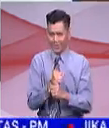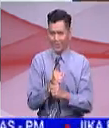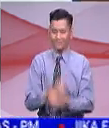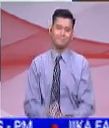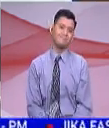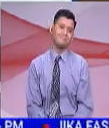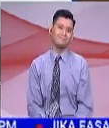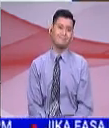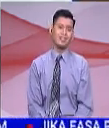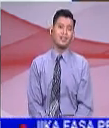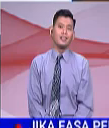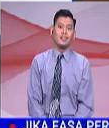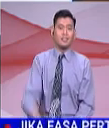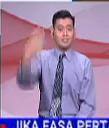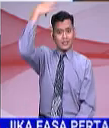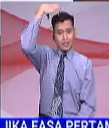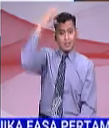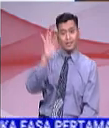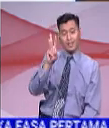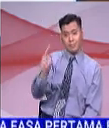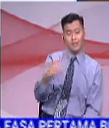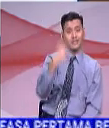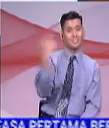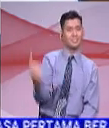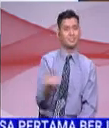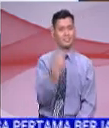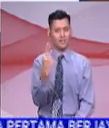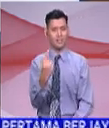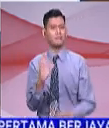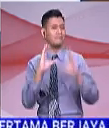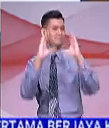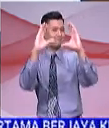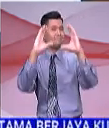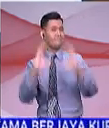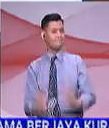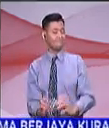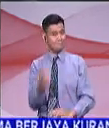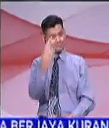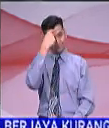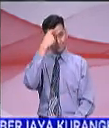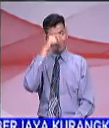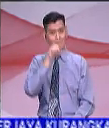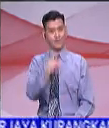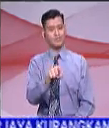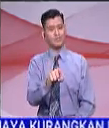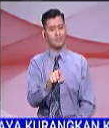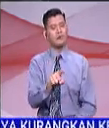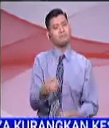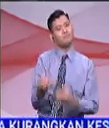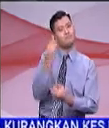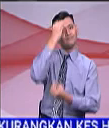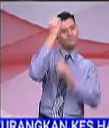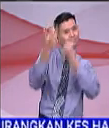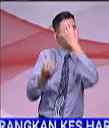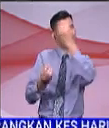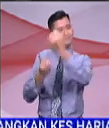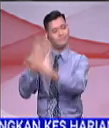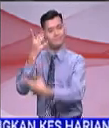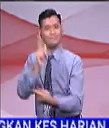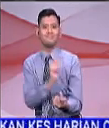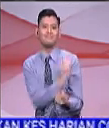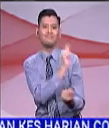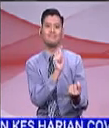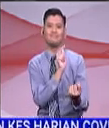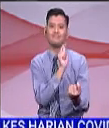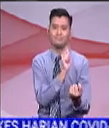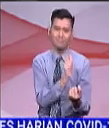Dalam masa sama, Selangor FM akan sentiasa mengambil langkah untuk mengetengahkan semua maklumat yang dikeluarkan